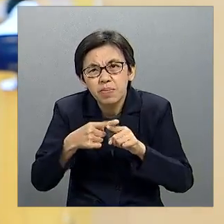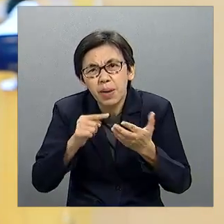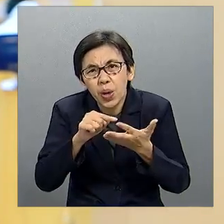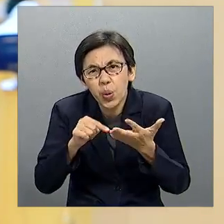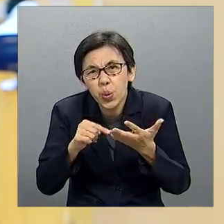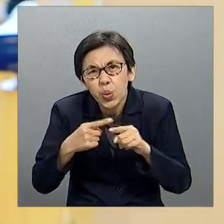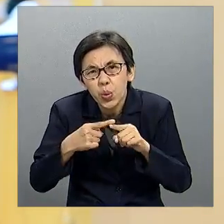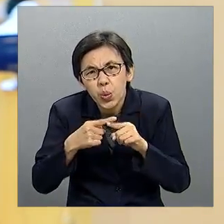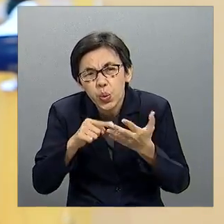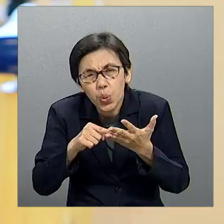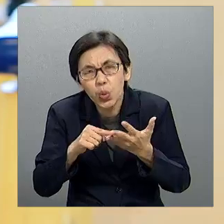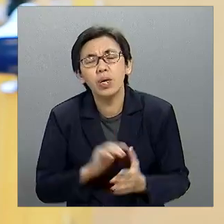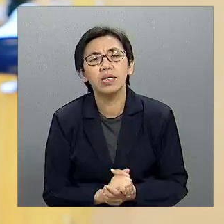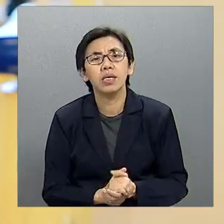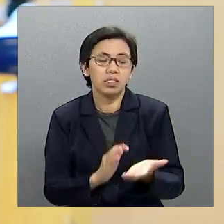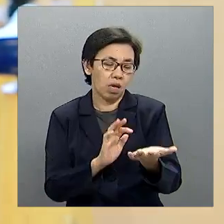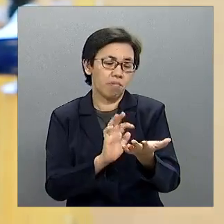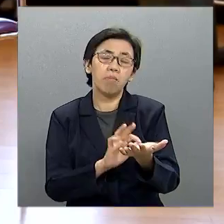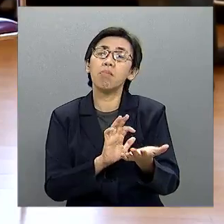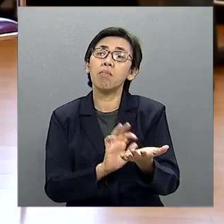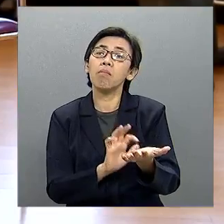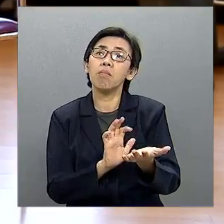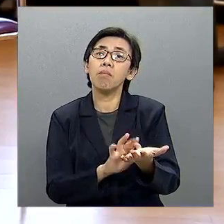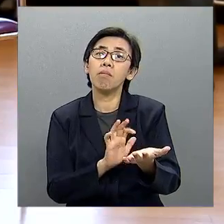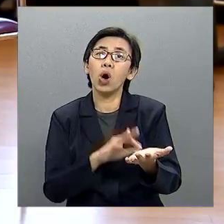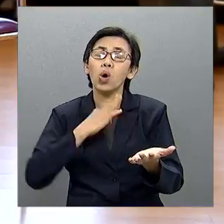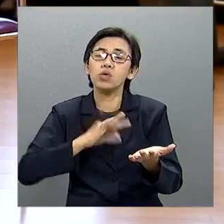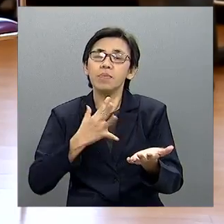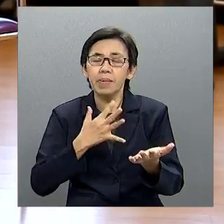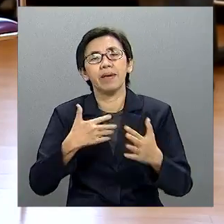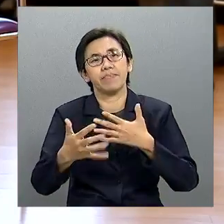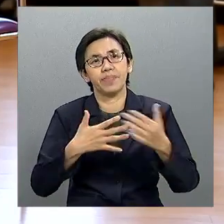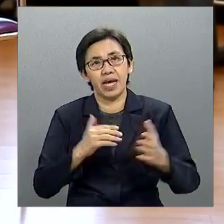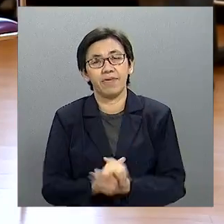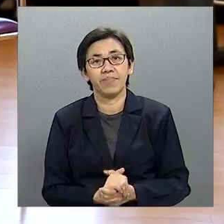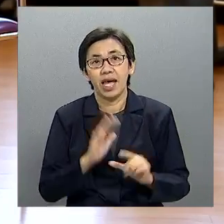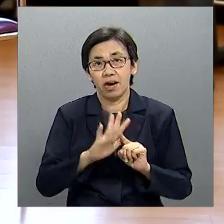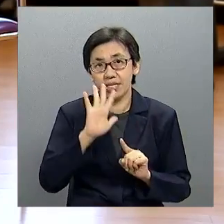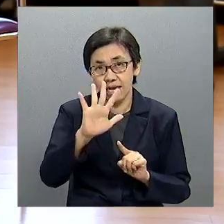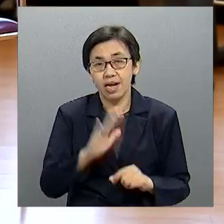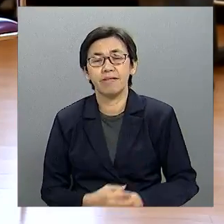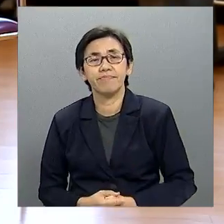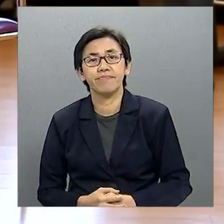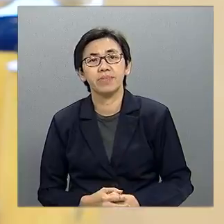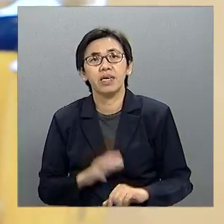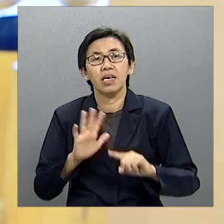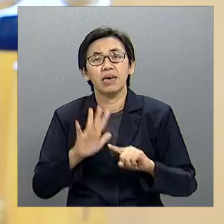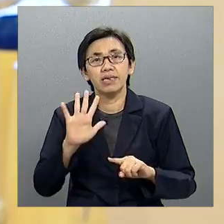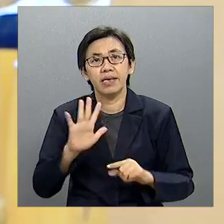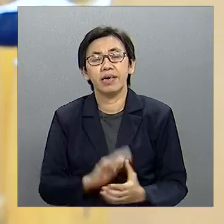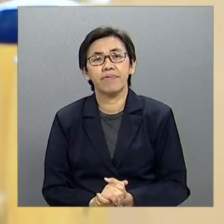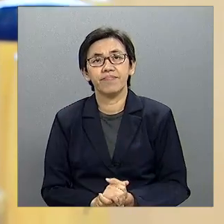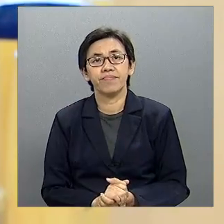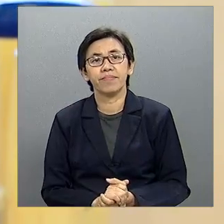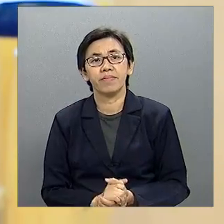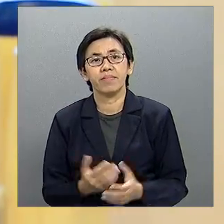นะแต่ถ้าใครไม่เป็นก็ไม่ต้องไปเคาะจนให้มันเจ็บนะครับส่วนอีกท่านึงก็คือเค้าเรียกว่าเทสเรื่องของกำลังกล้ามเนื้อให้เราเนี่ยกระด